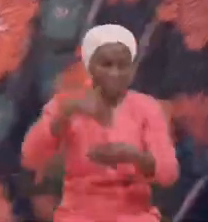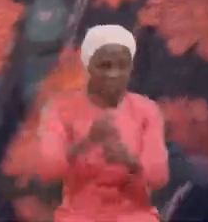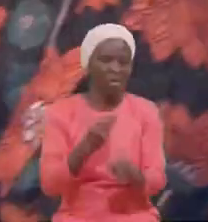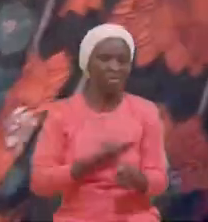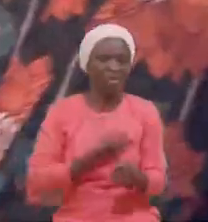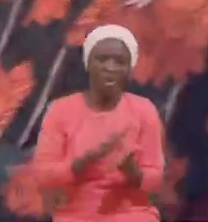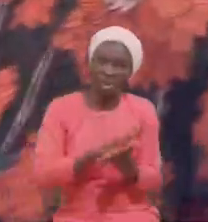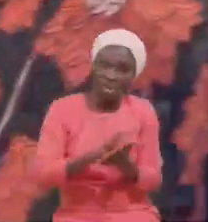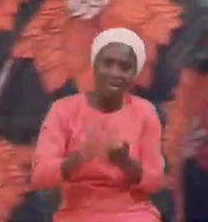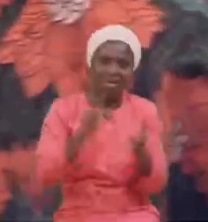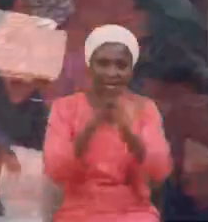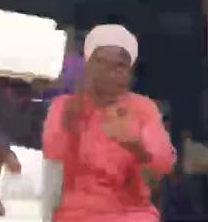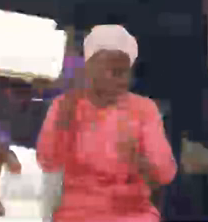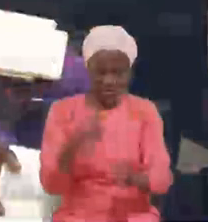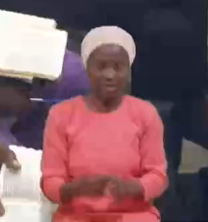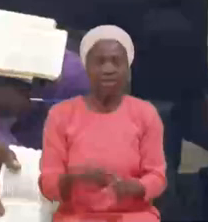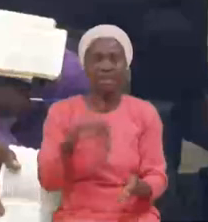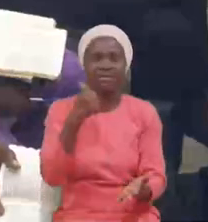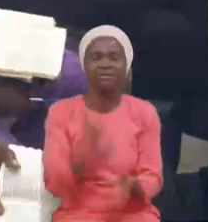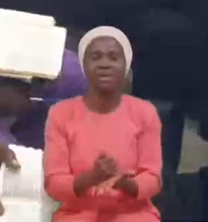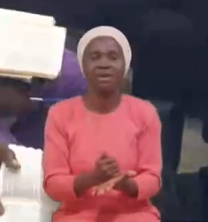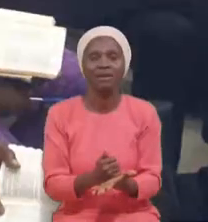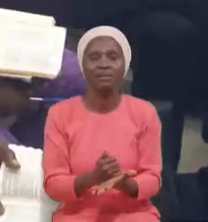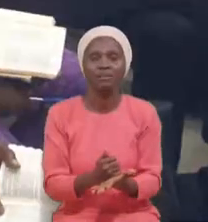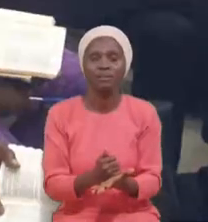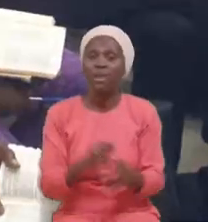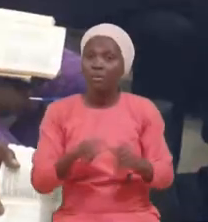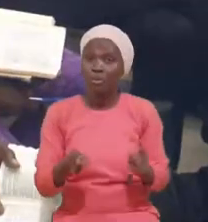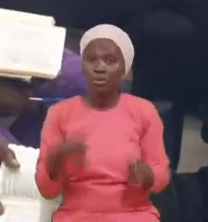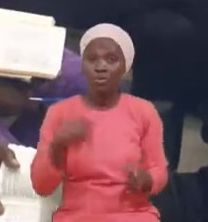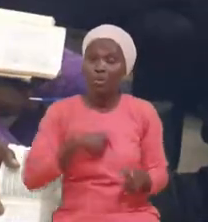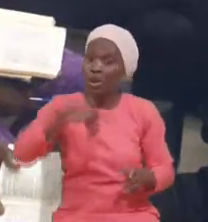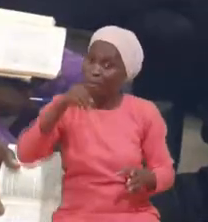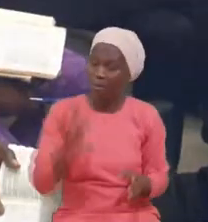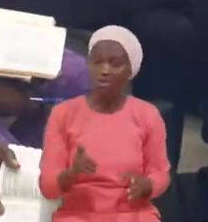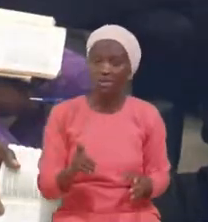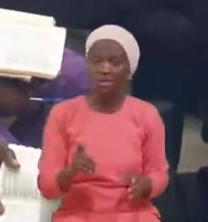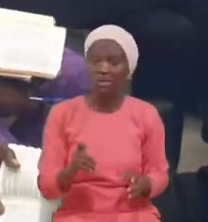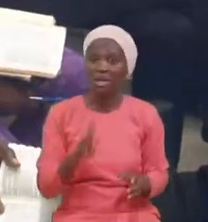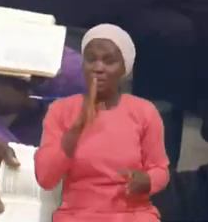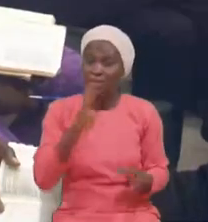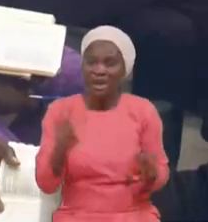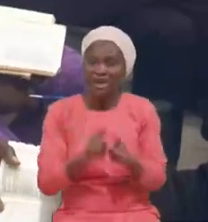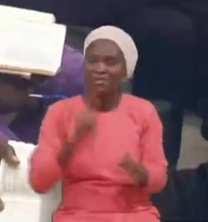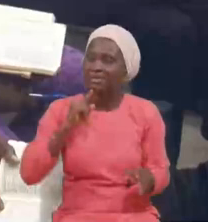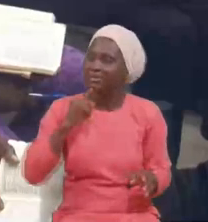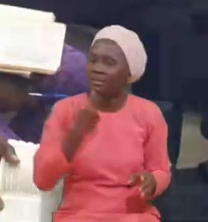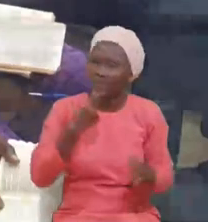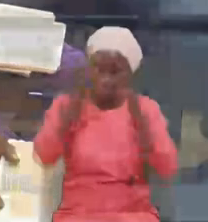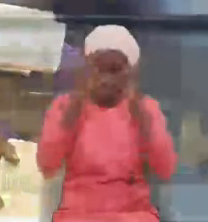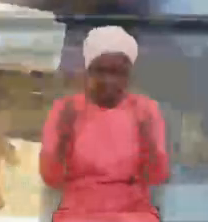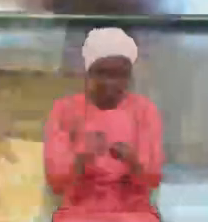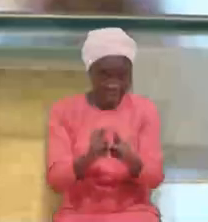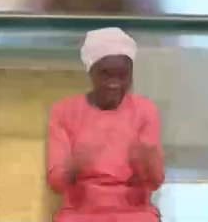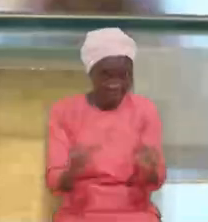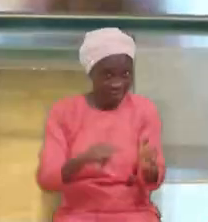va nous rendre purs au nom de Jésus-Christ. Mais nous devons être aussi désespérés